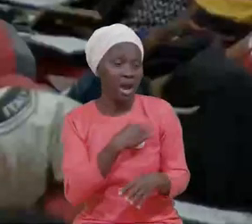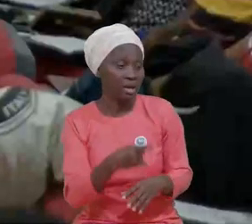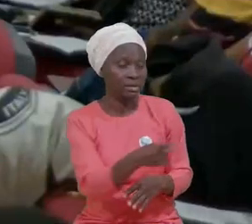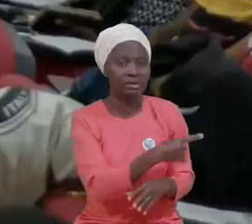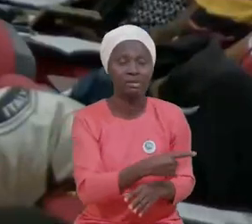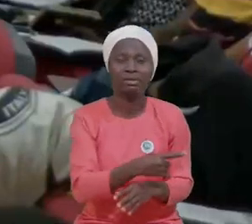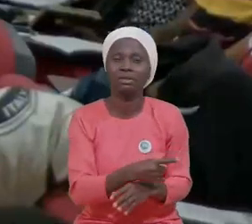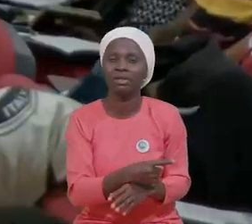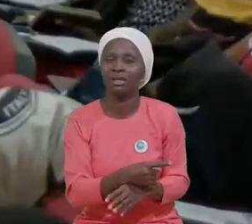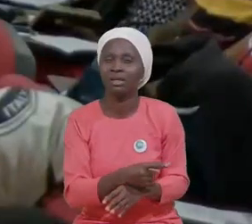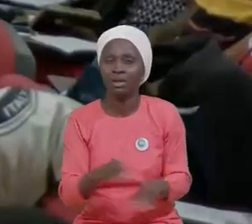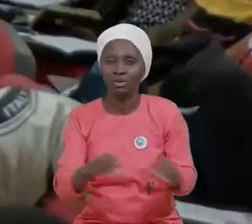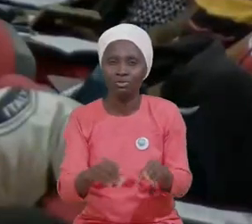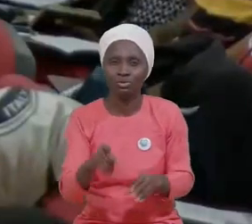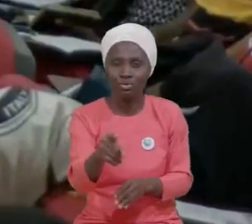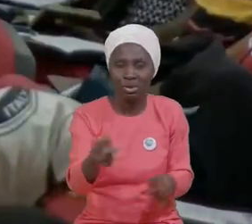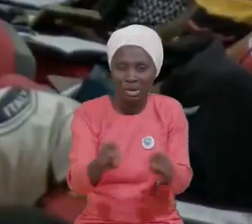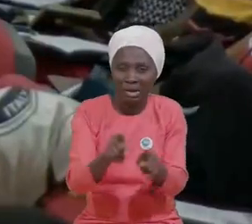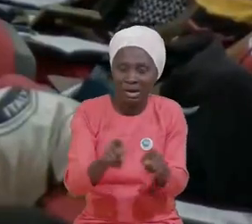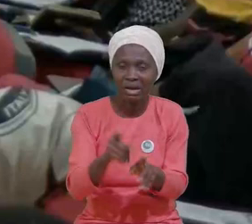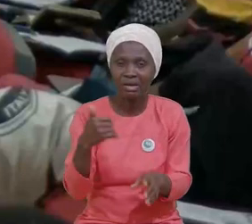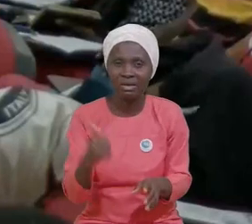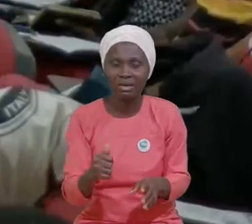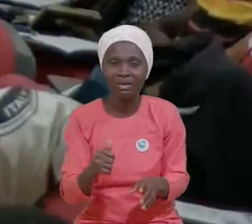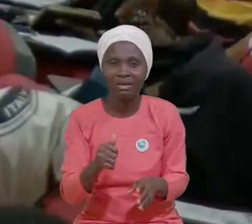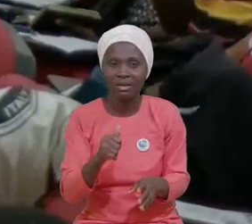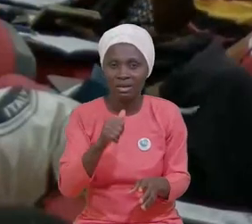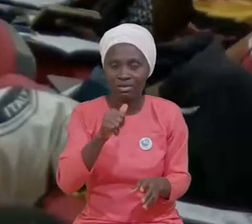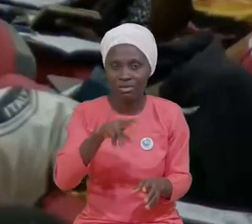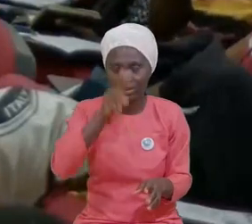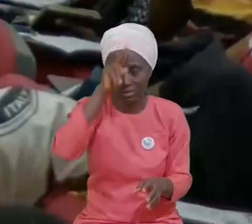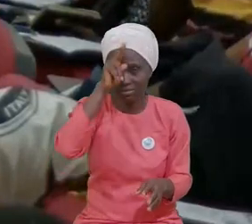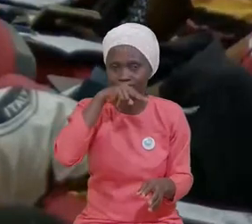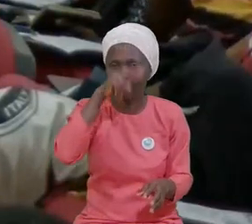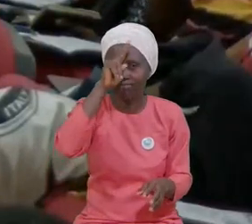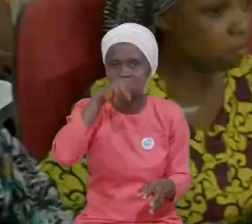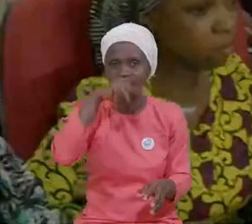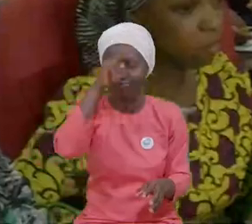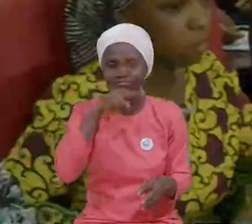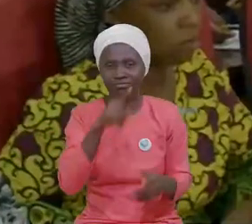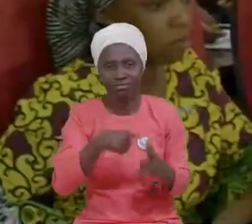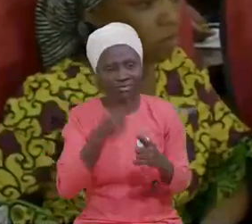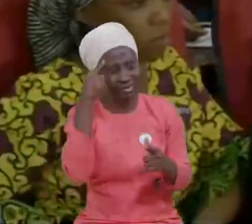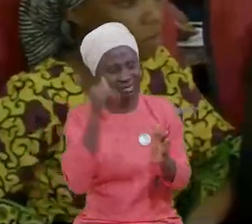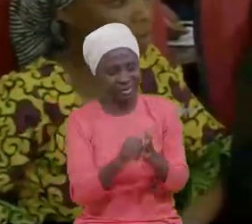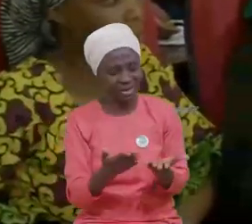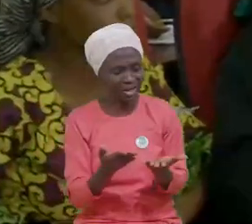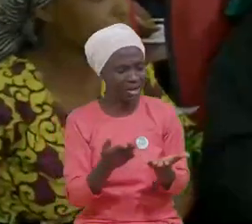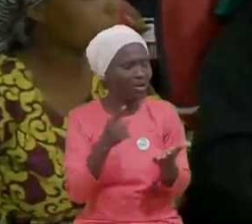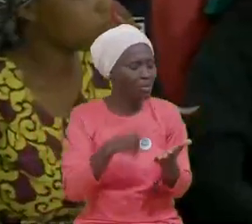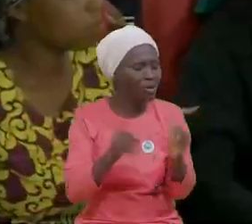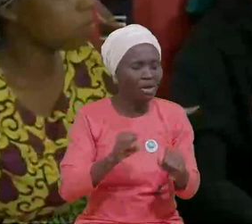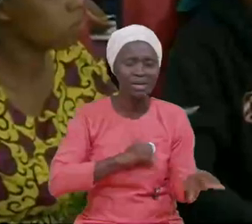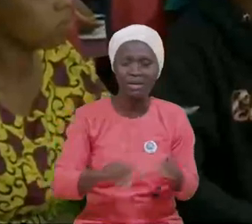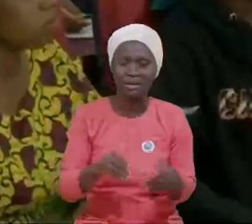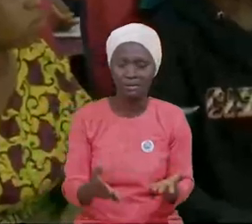bouc, on te traite comme un animal. Je dis, ah, qu'est-ce que je peux faire maintenant? Oh, ils ont mis ma corde au cou,